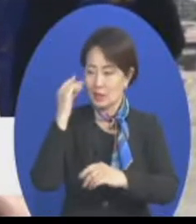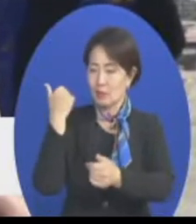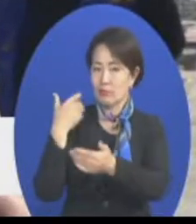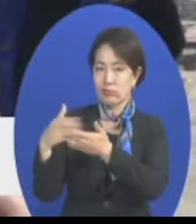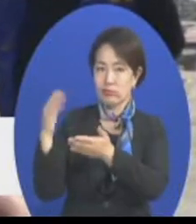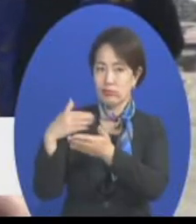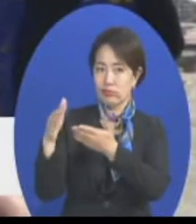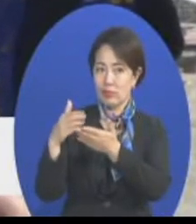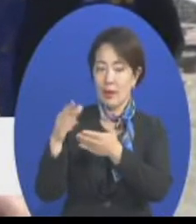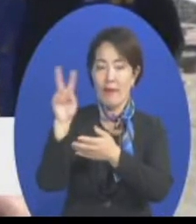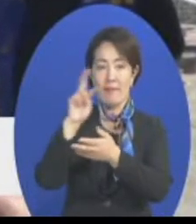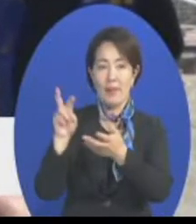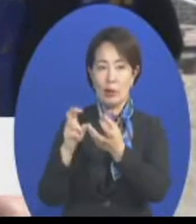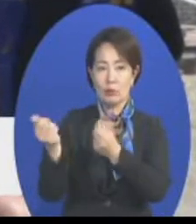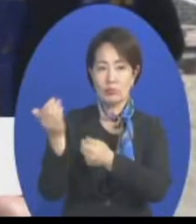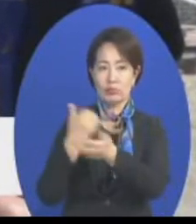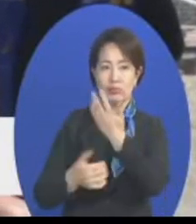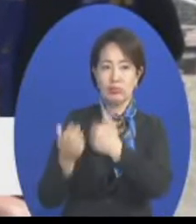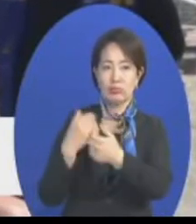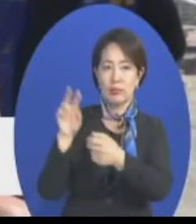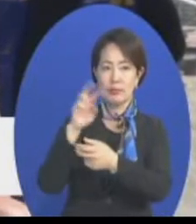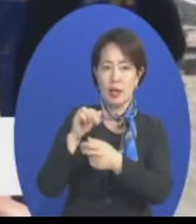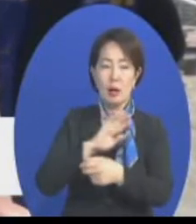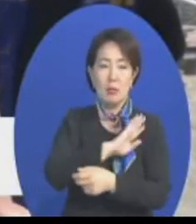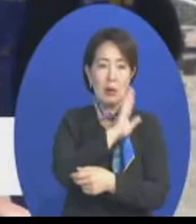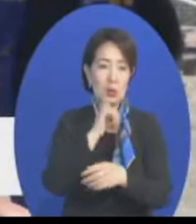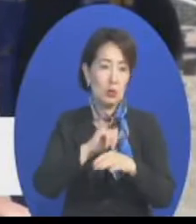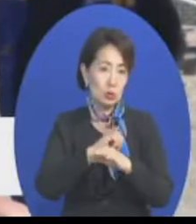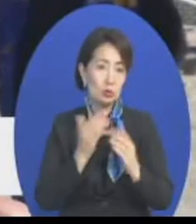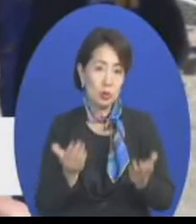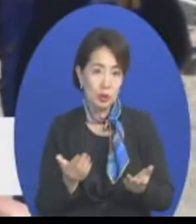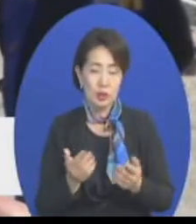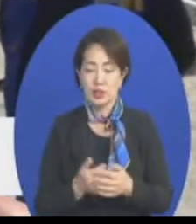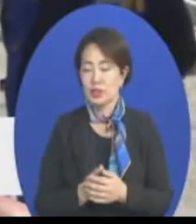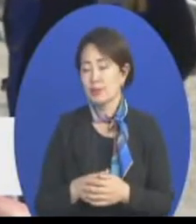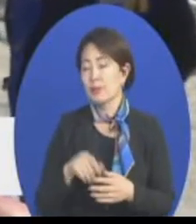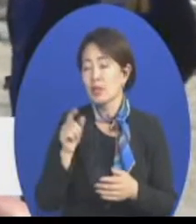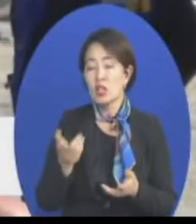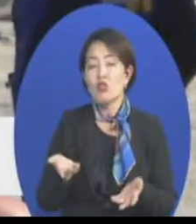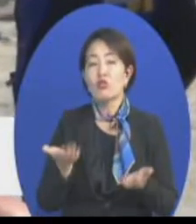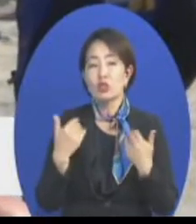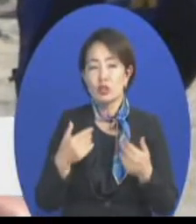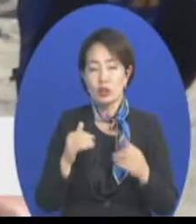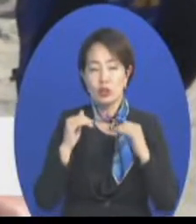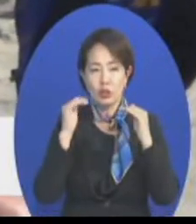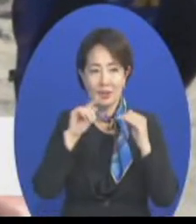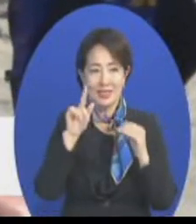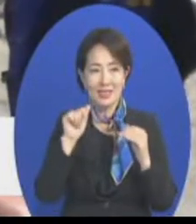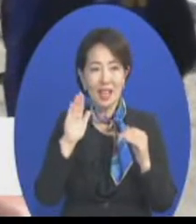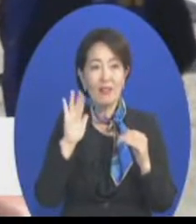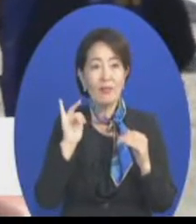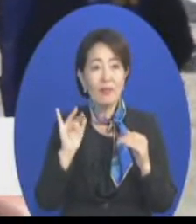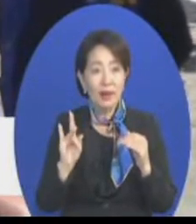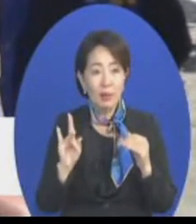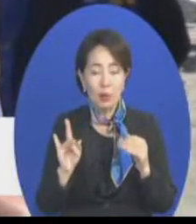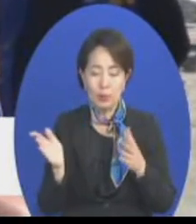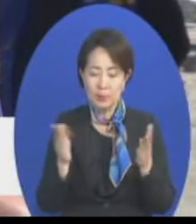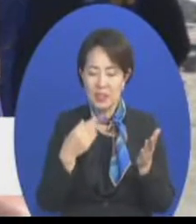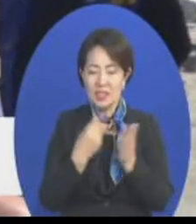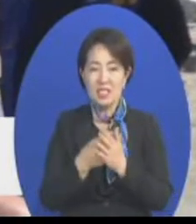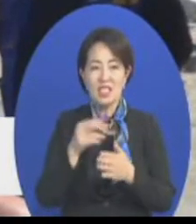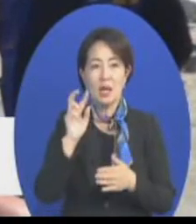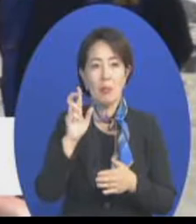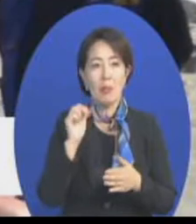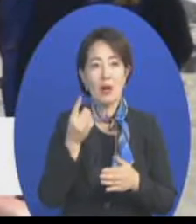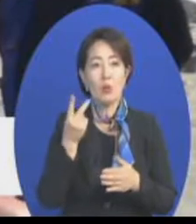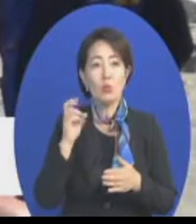иж валютын нөөцтэй баян чинээлэг улс болно. Энэ бол ерөөсөө энгийн хөгжлийн загвар. За энэ жишээ нь бол баруун бүсийн